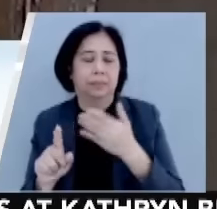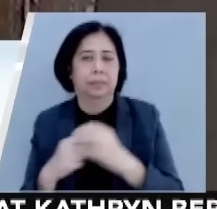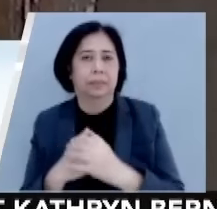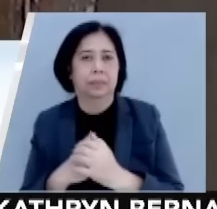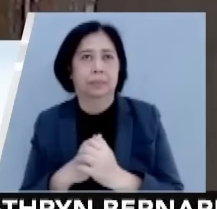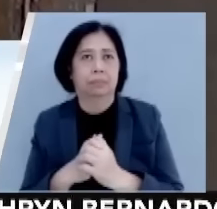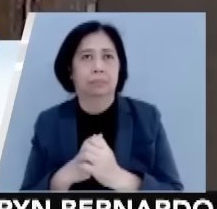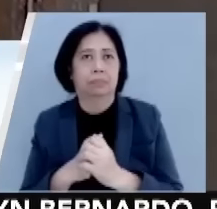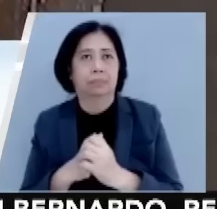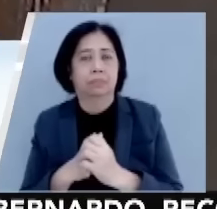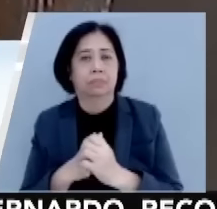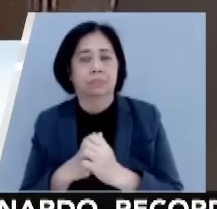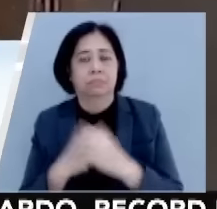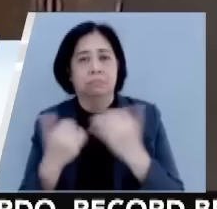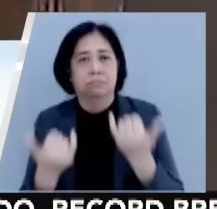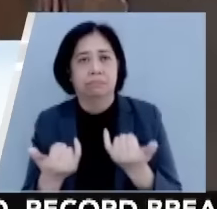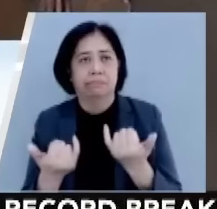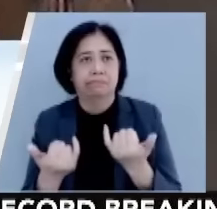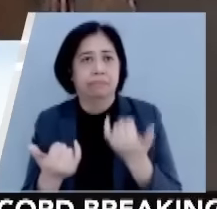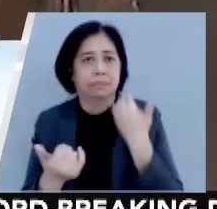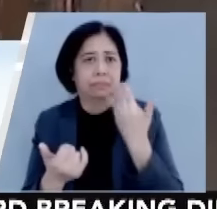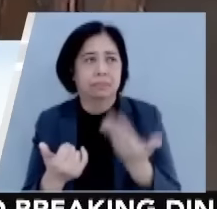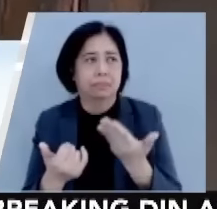ngayon wala na siya. Wala na po akong